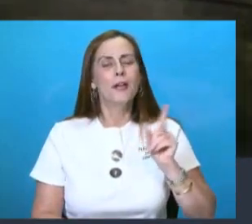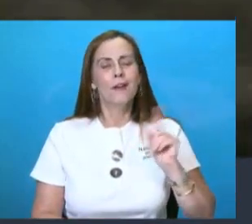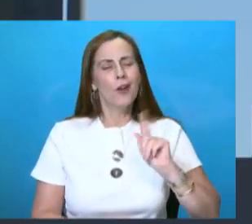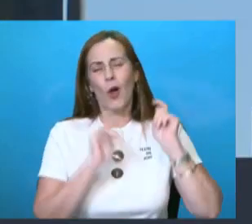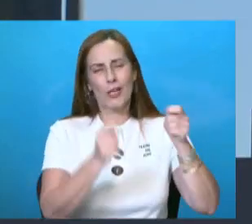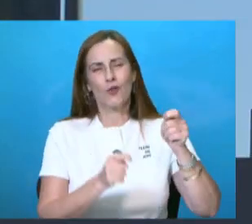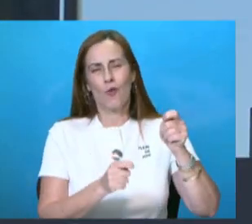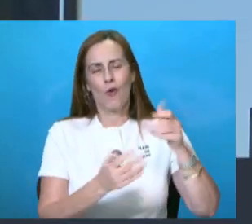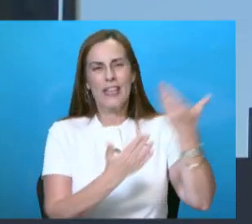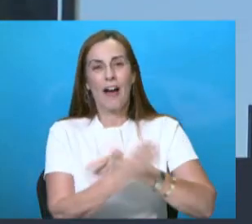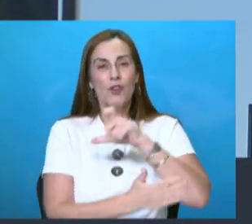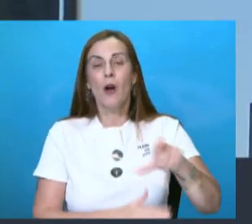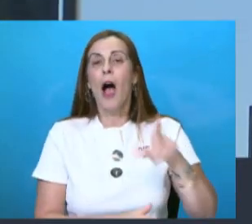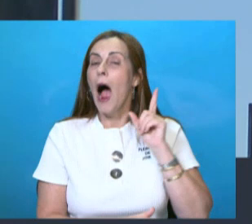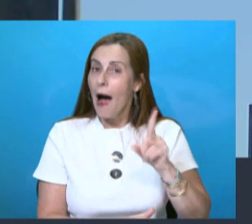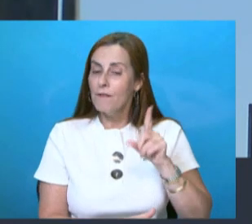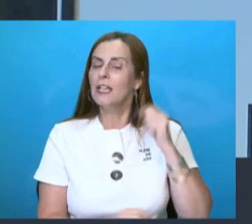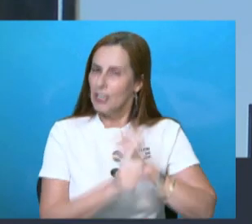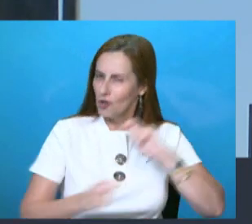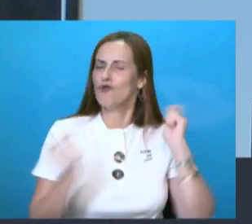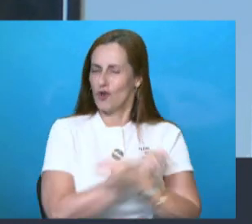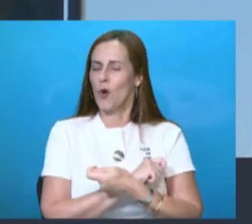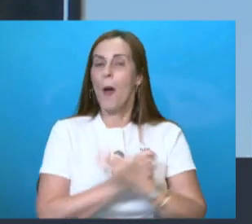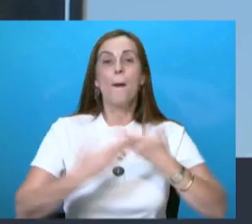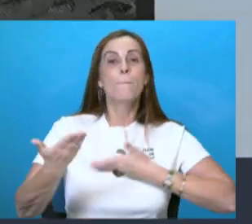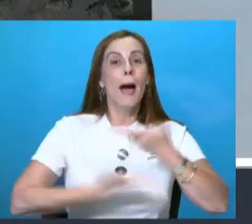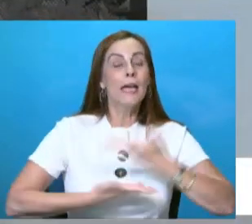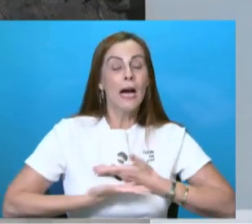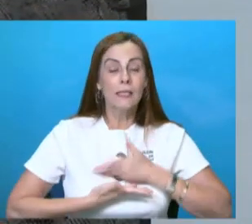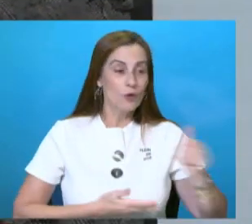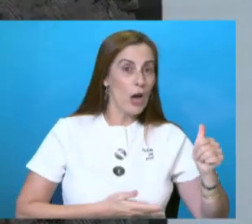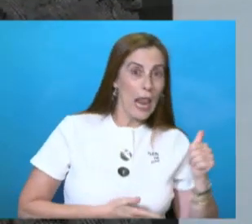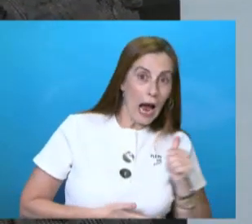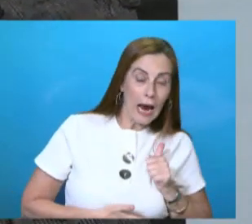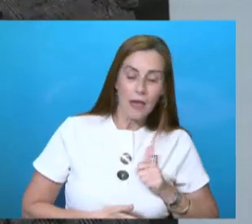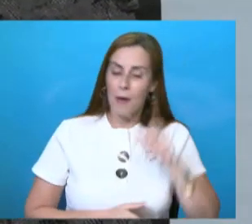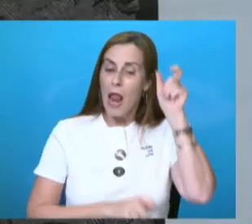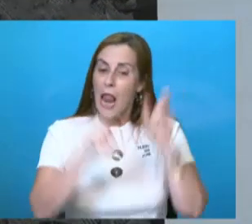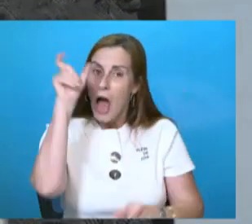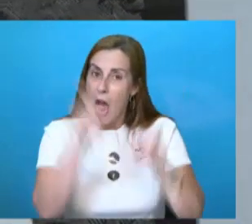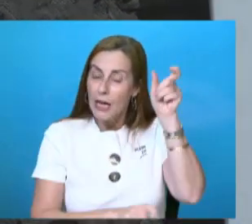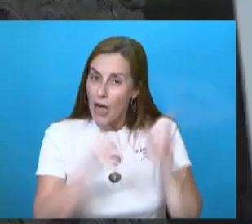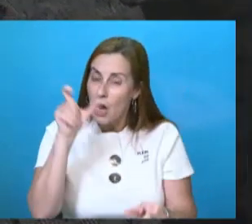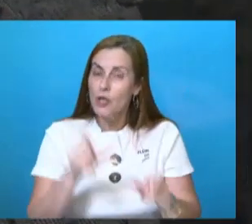אישום. אולם היא עשויה לחולל מפנה ביחסם של כל הצדדים לאלימות הכל כך נפיצה הזו.